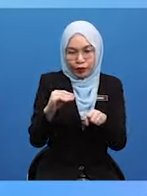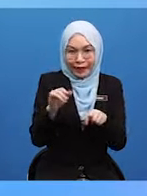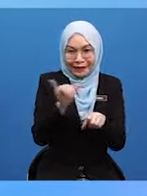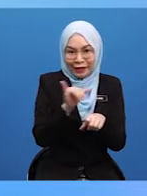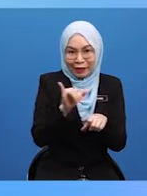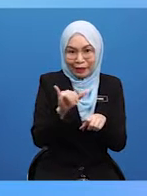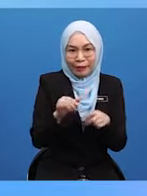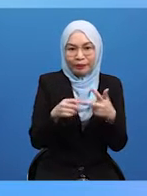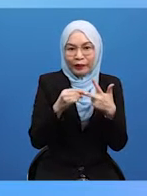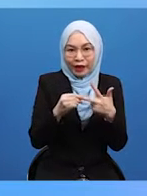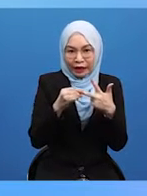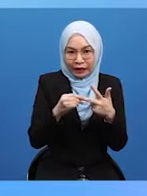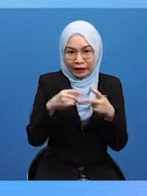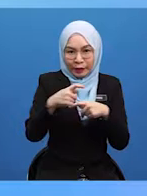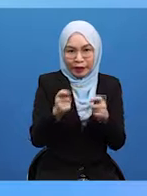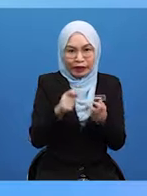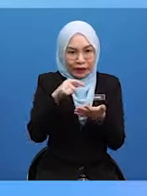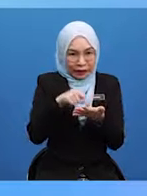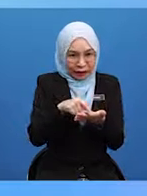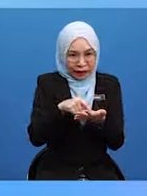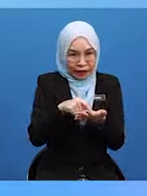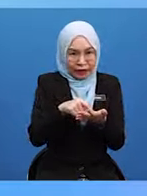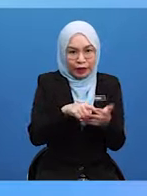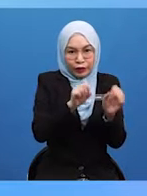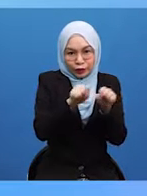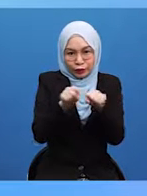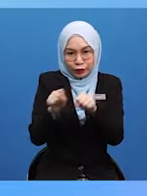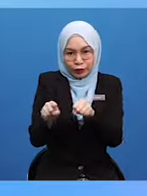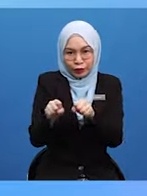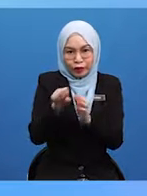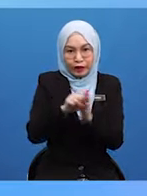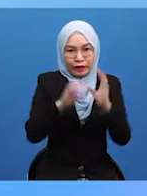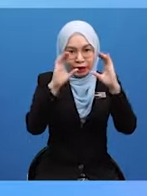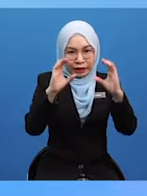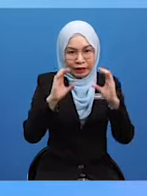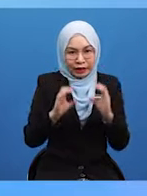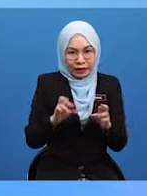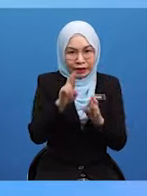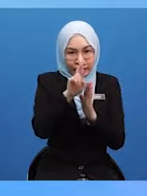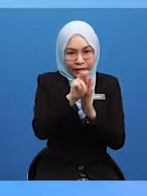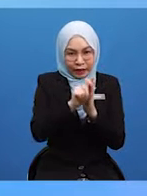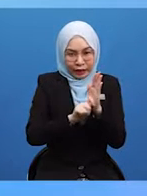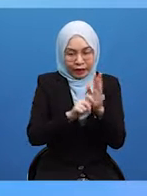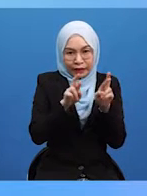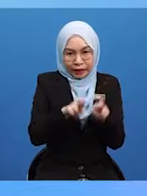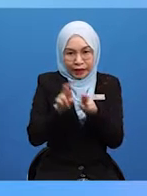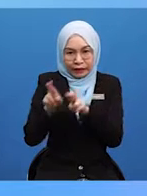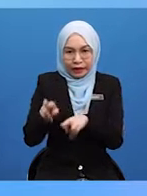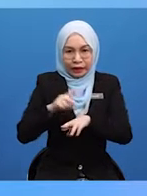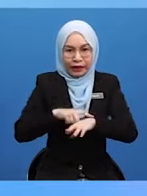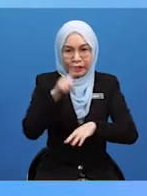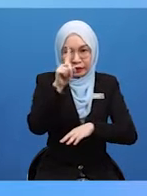secara terancang di sesuatu kawasan. Yang keempat, kawasan pertempatan terdapat